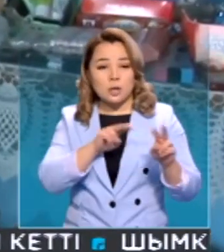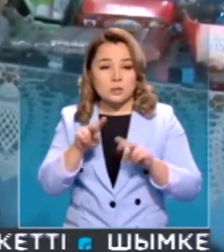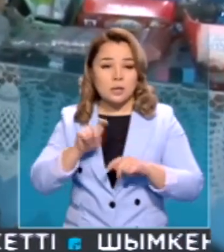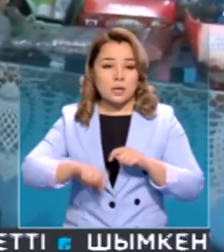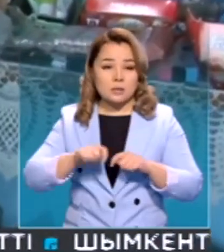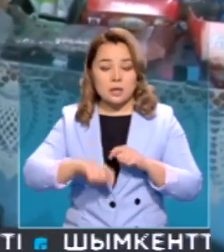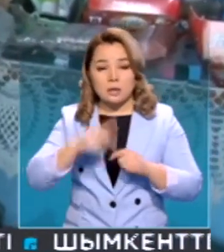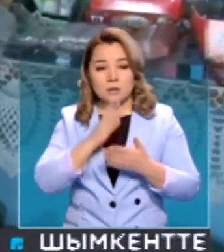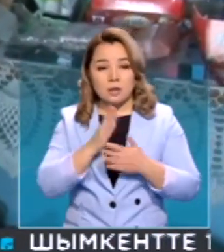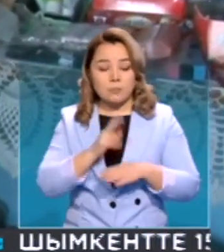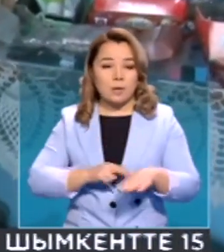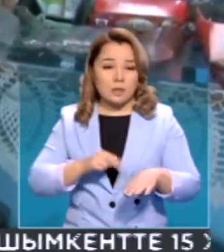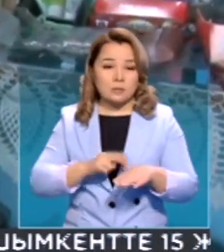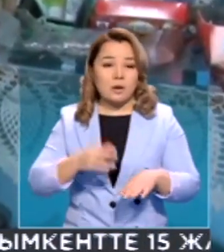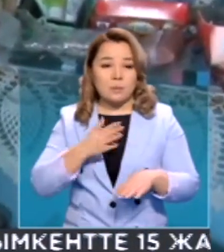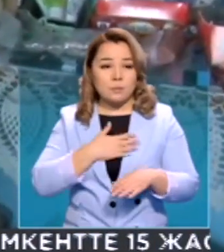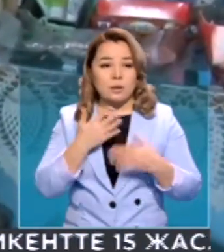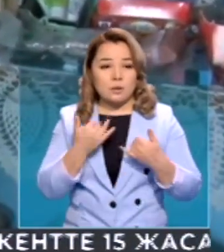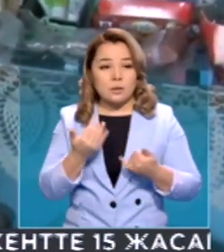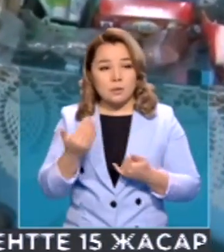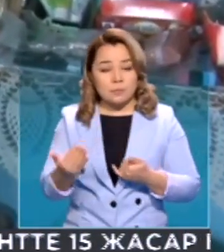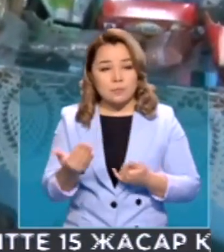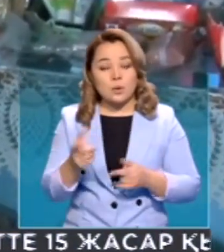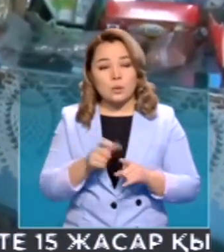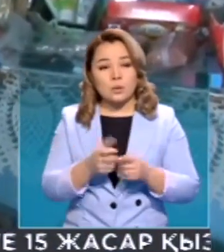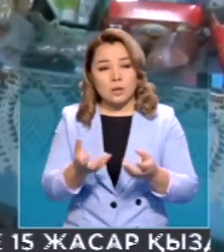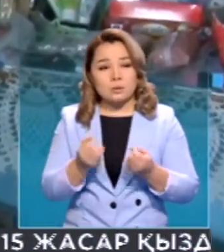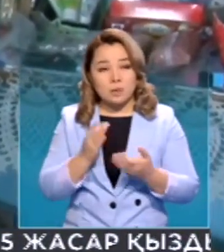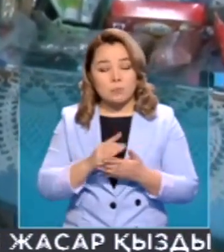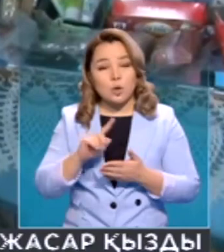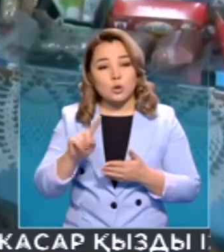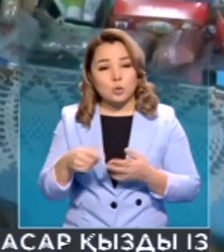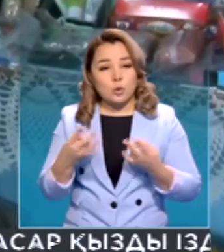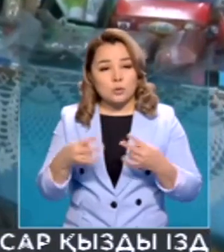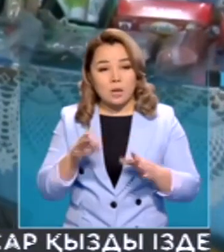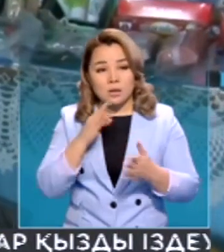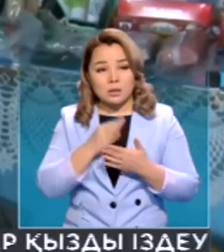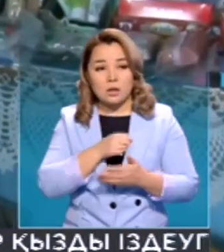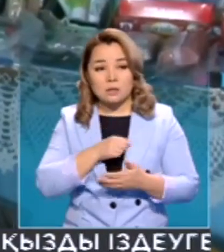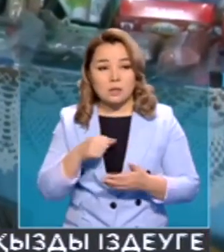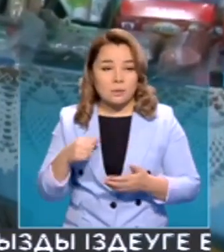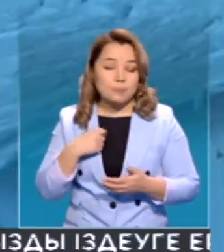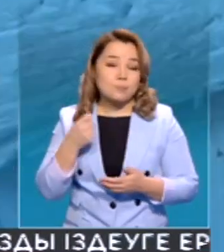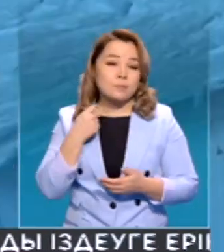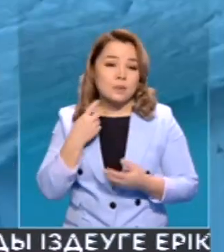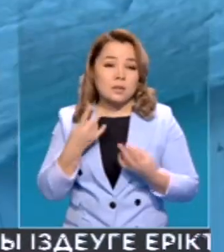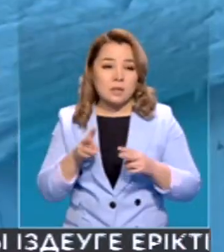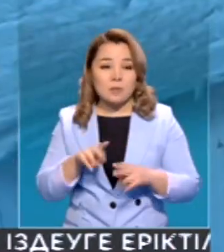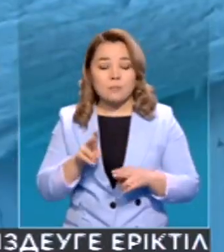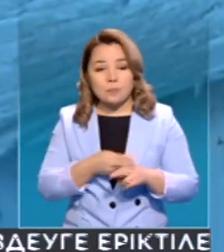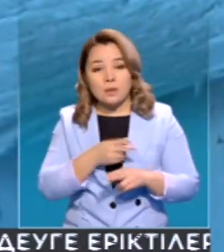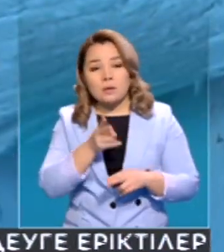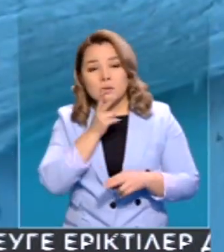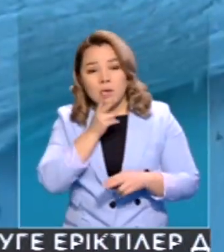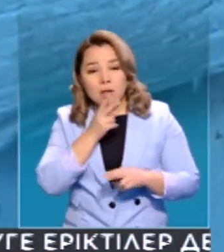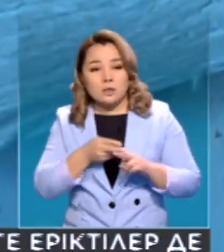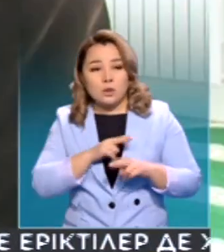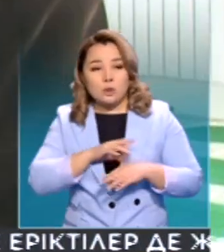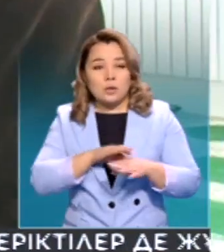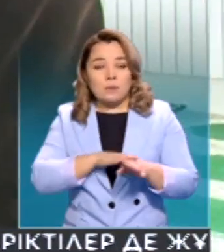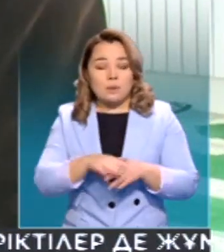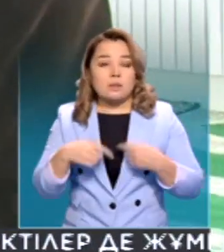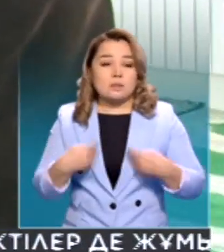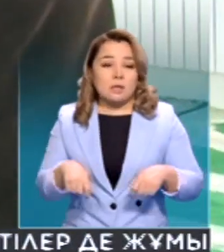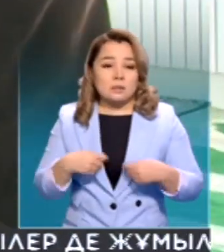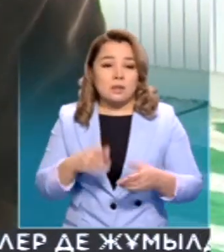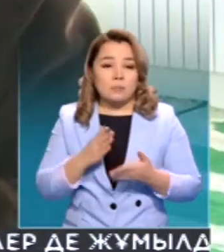басымызбен шешесіндей адамбыз. Ол баладан сөз алып, сөкіс алғанша осылай өзі ішімдіксіз, шылымсыз осындай саудамыз жасап жатырмыз.